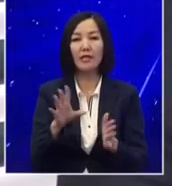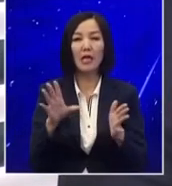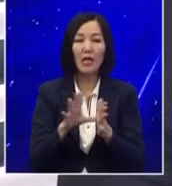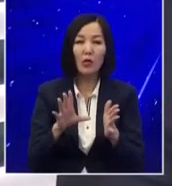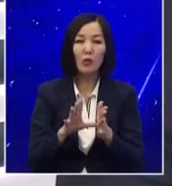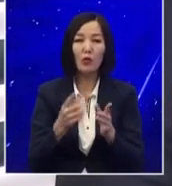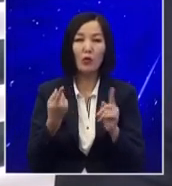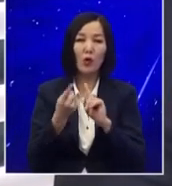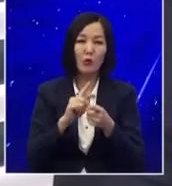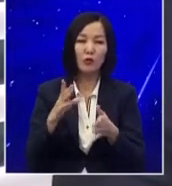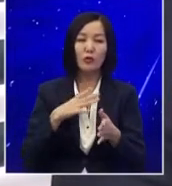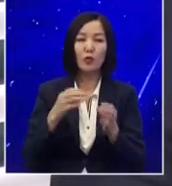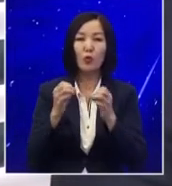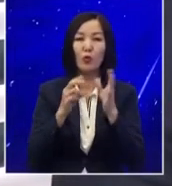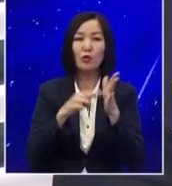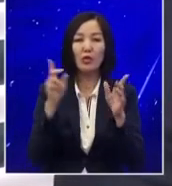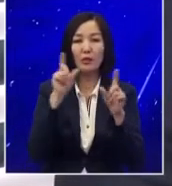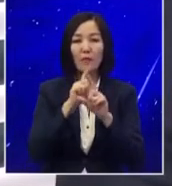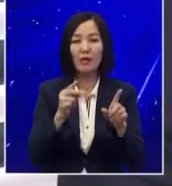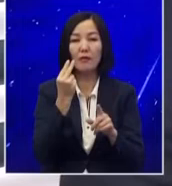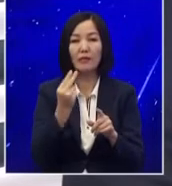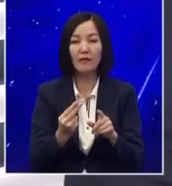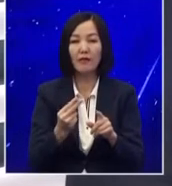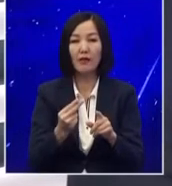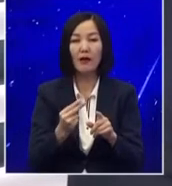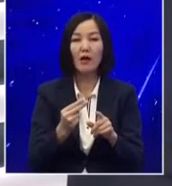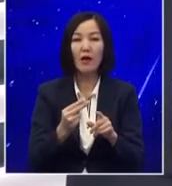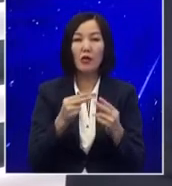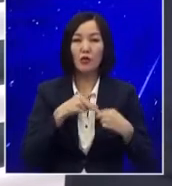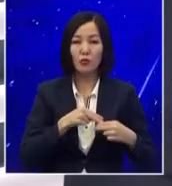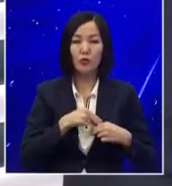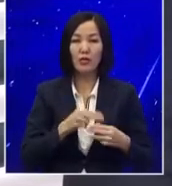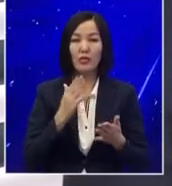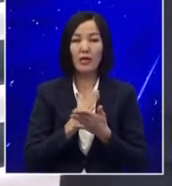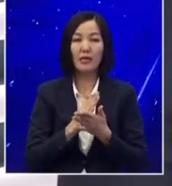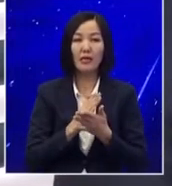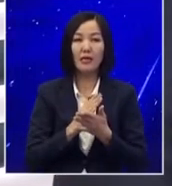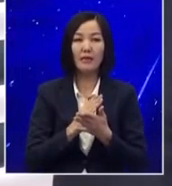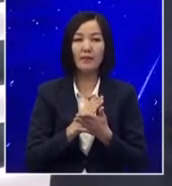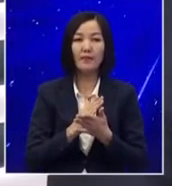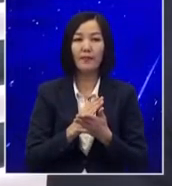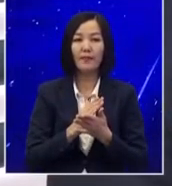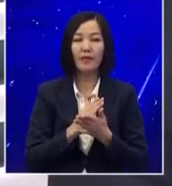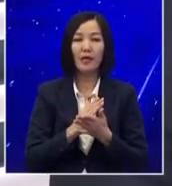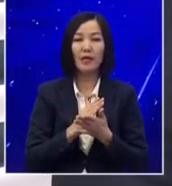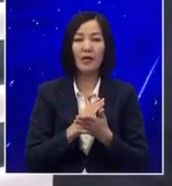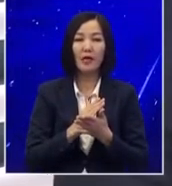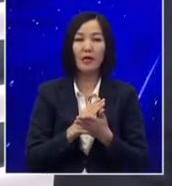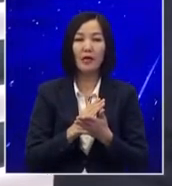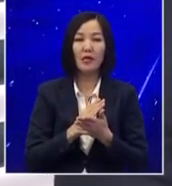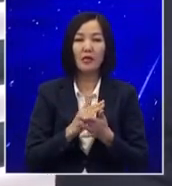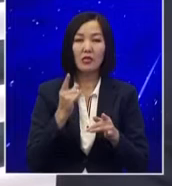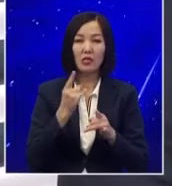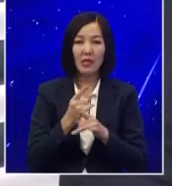жіберіліп жатыр. Бүткіл 17 мекеме қазір цифрлық форматта болғаннан кейін анықтамасы көбейді. Сосын жасанды